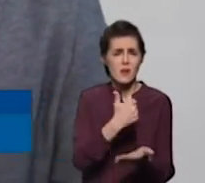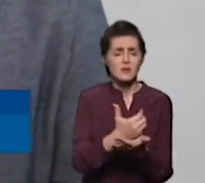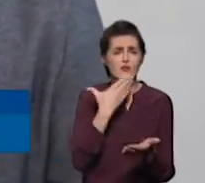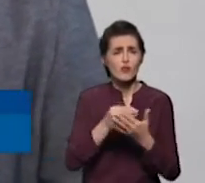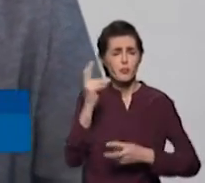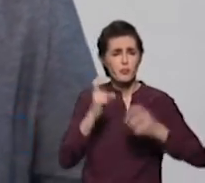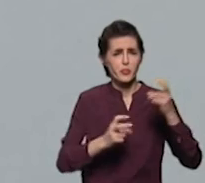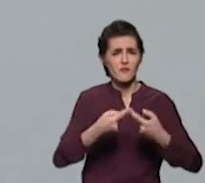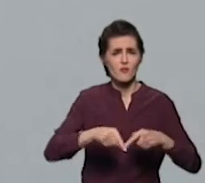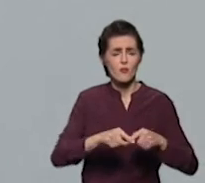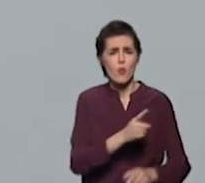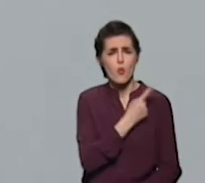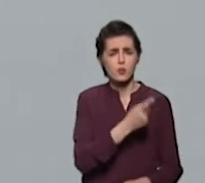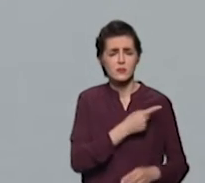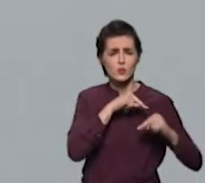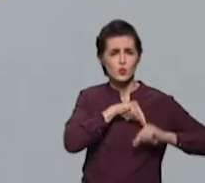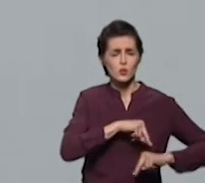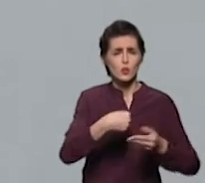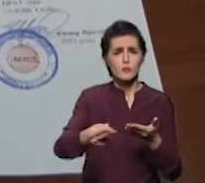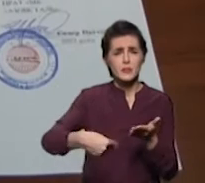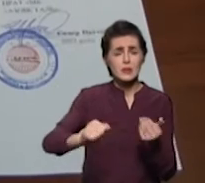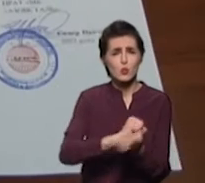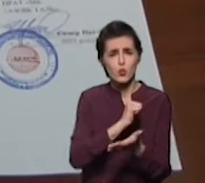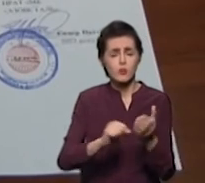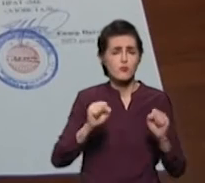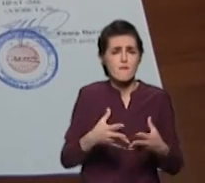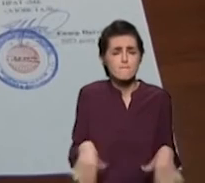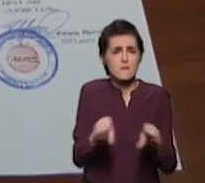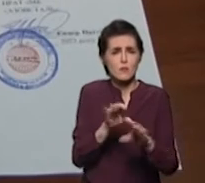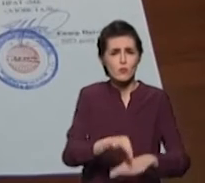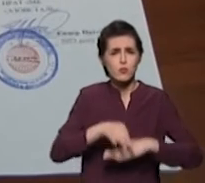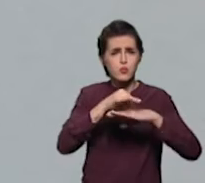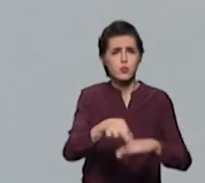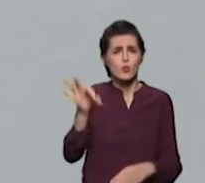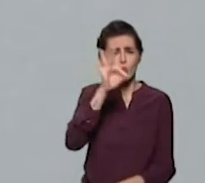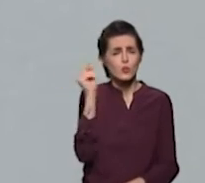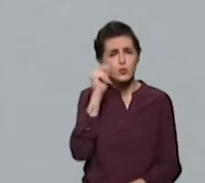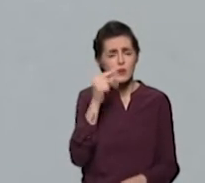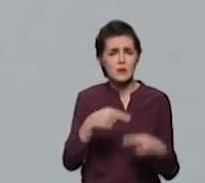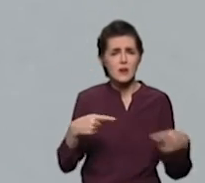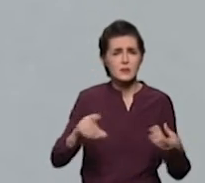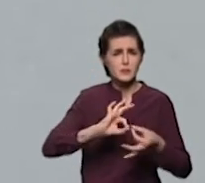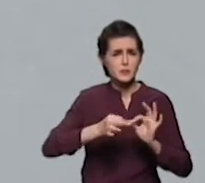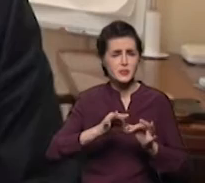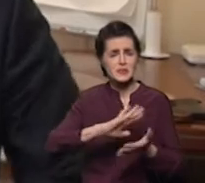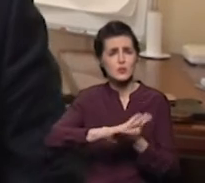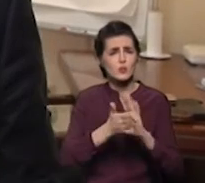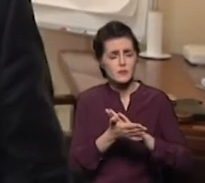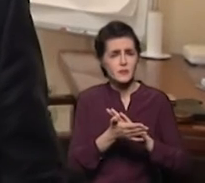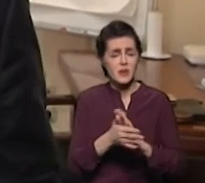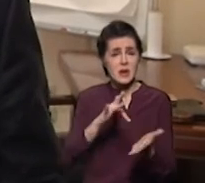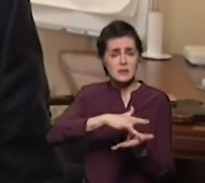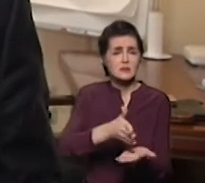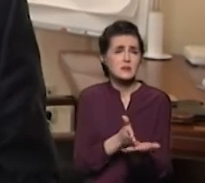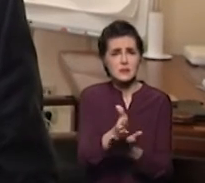мероприятий в області охорони труда. Підписані документи дадуть змогу сумісно проводити аудити, аналізувати різні ситуації. Ціль